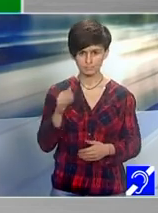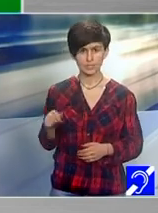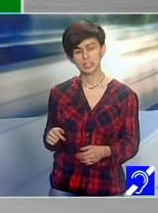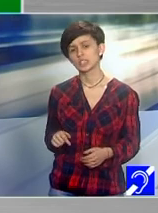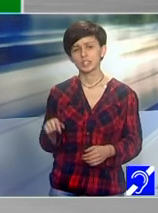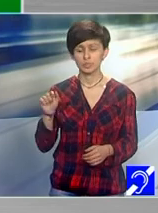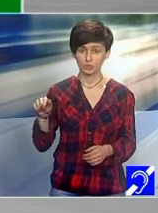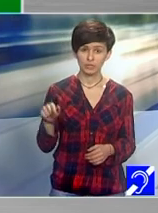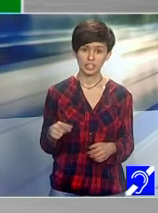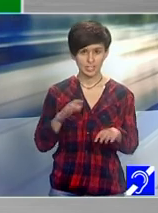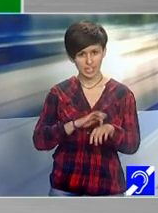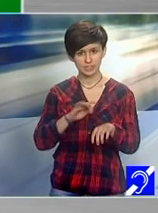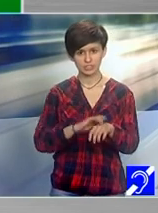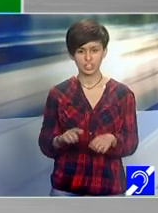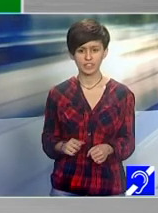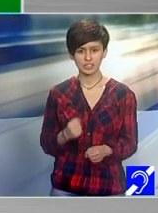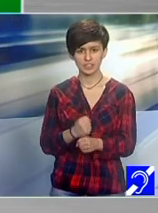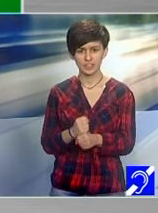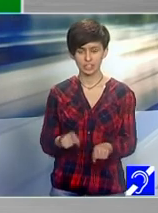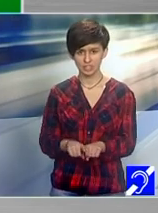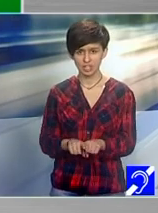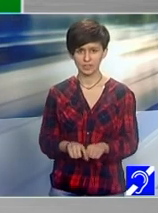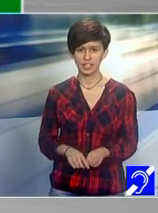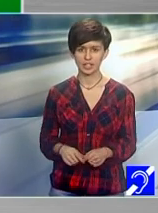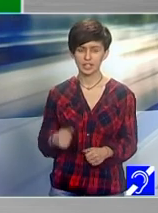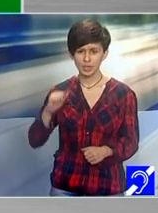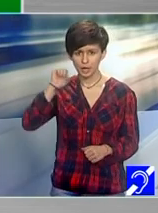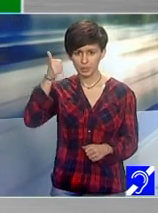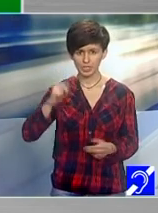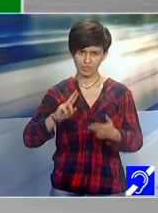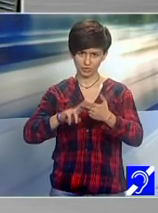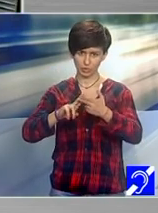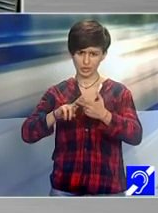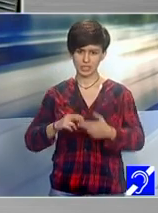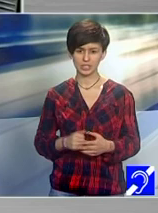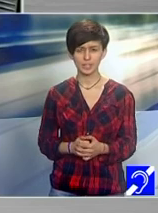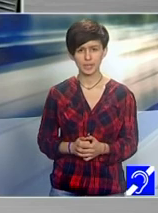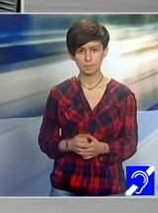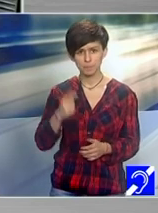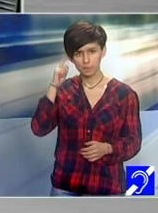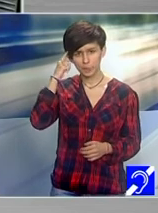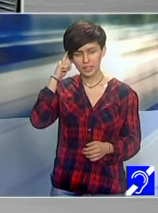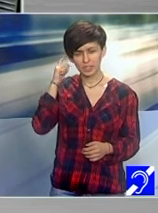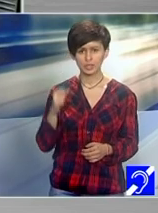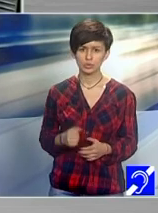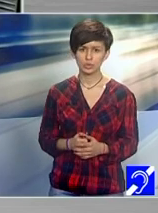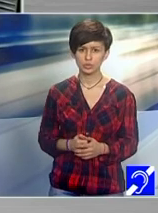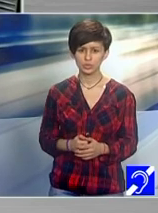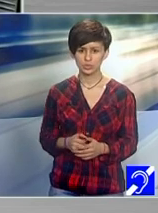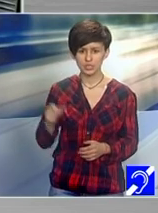da? Mâine va fi o întâlnire a unui cunoscut agent